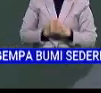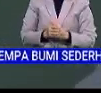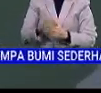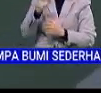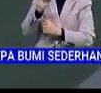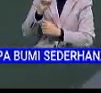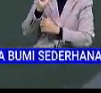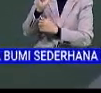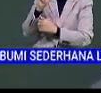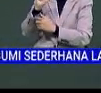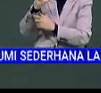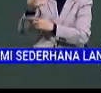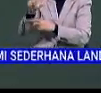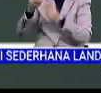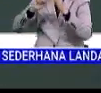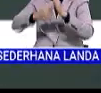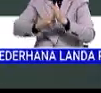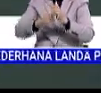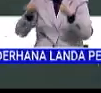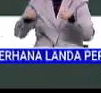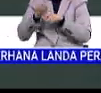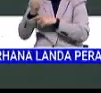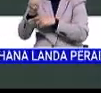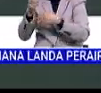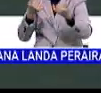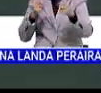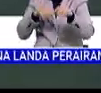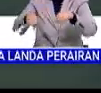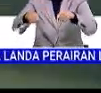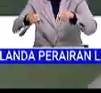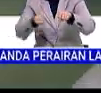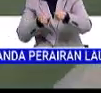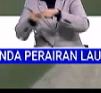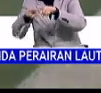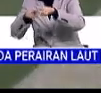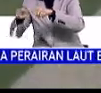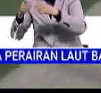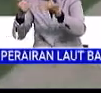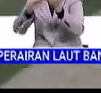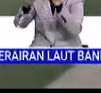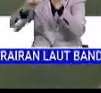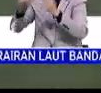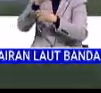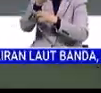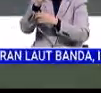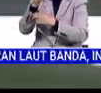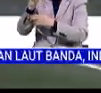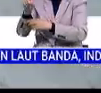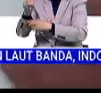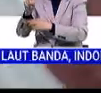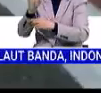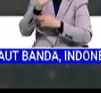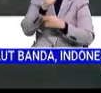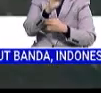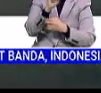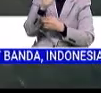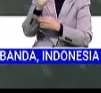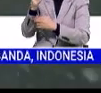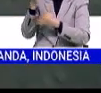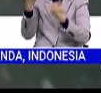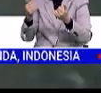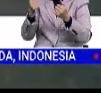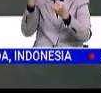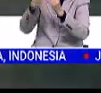Daniel yang bermula dari petak kedua memberikan saingan sengit kepada pendahulu kempen 2021 Tayo Furusato sehingga ke